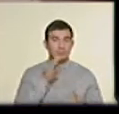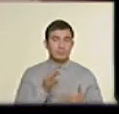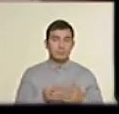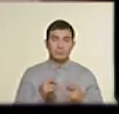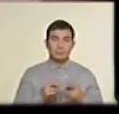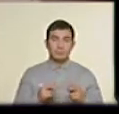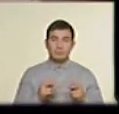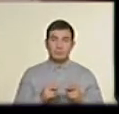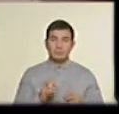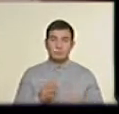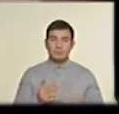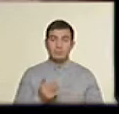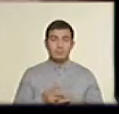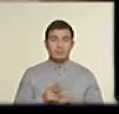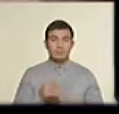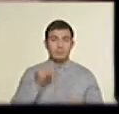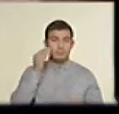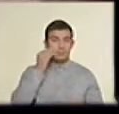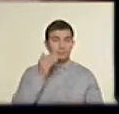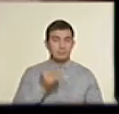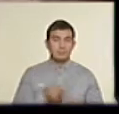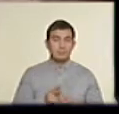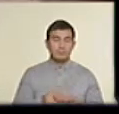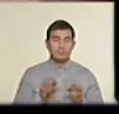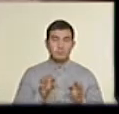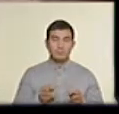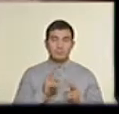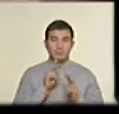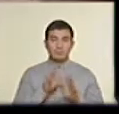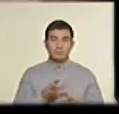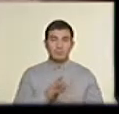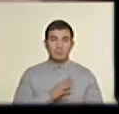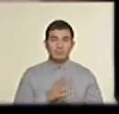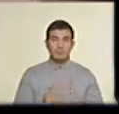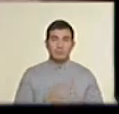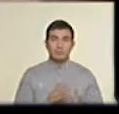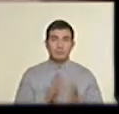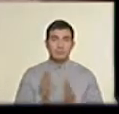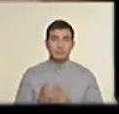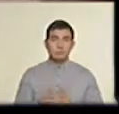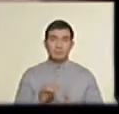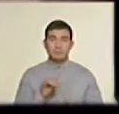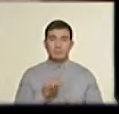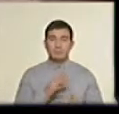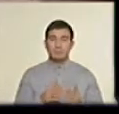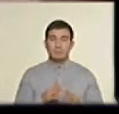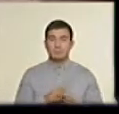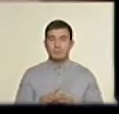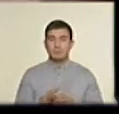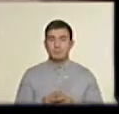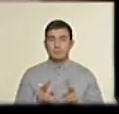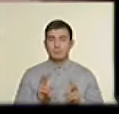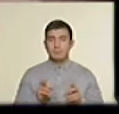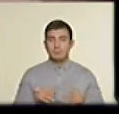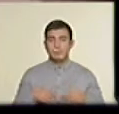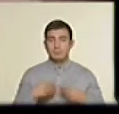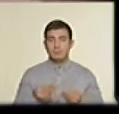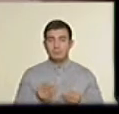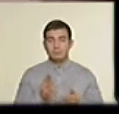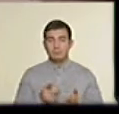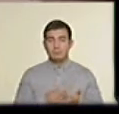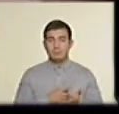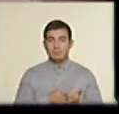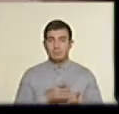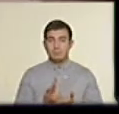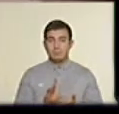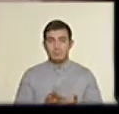ko'ramiz. Demak, ushbu tarifimiz ham to'g'ri ko'rsatib o'tilgan. Endi esa sizlarga mustaqil bajarish uchun topshiriqlarni daftaringizga